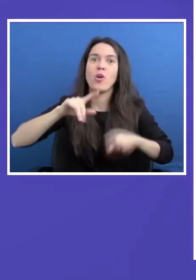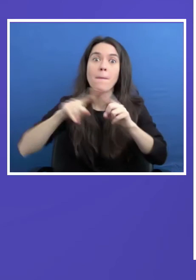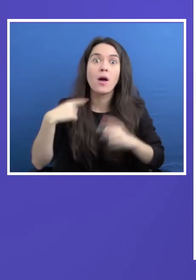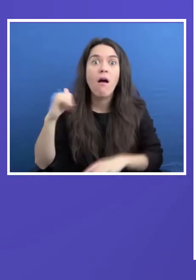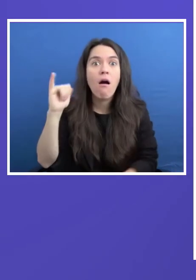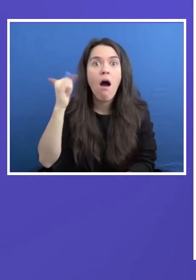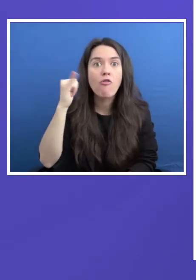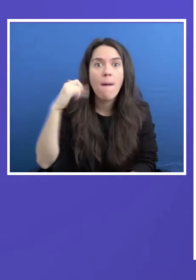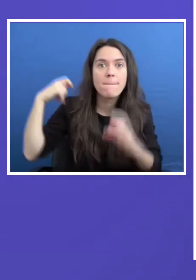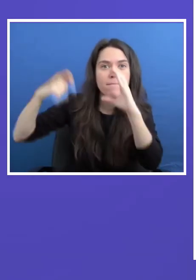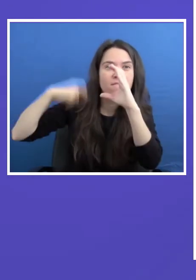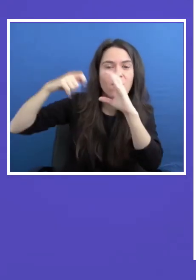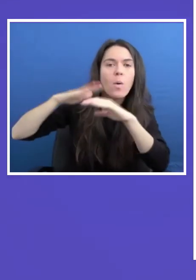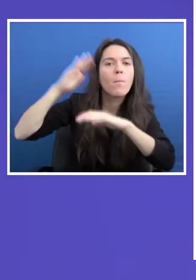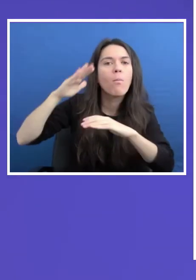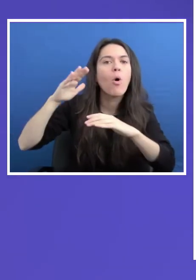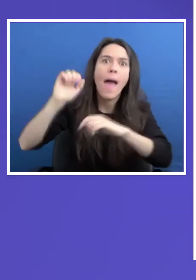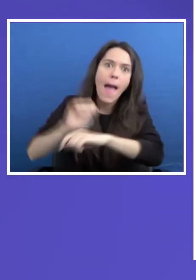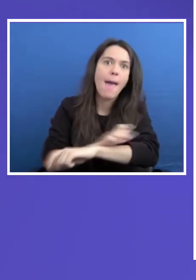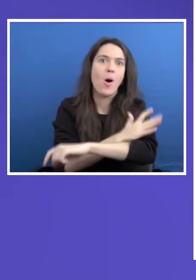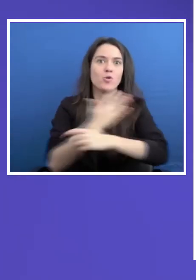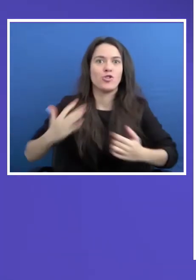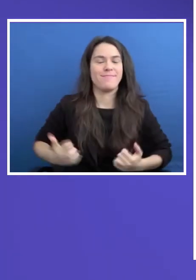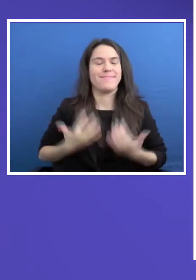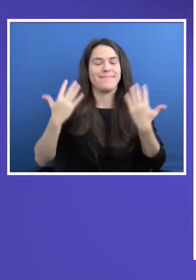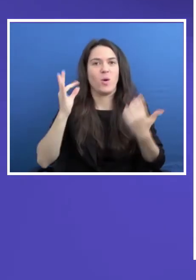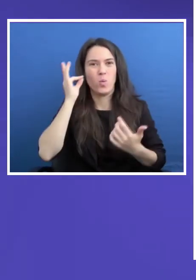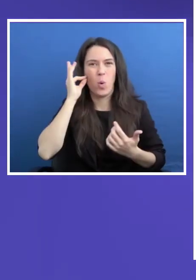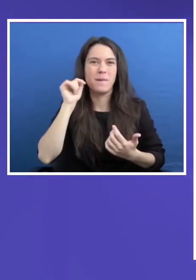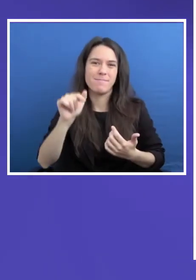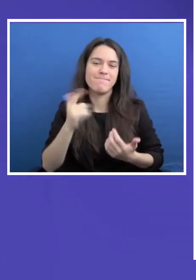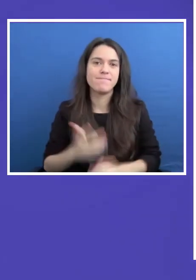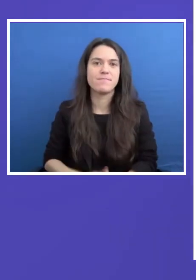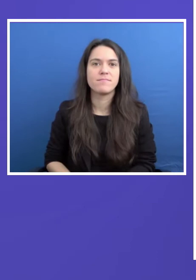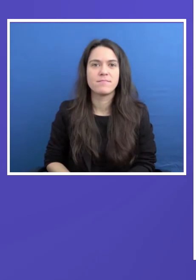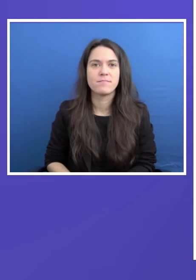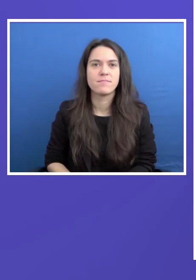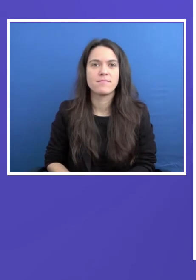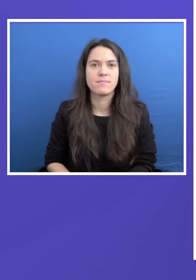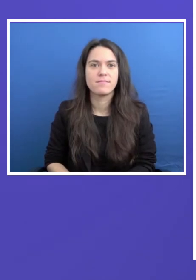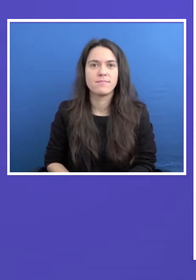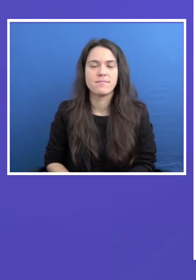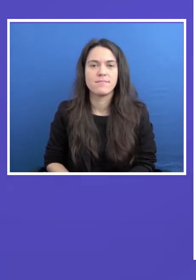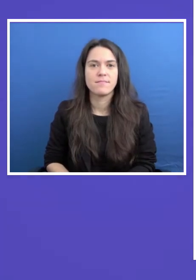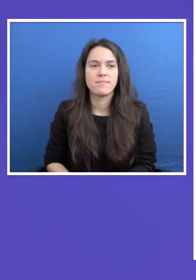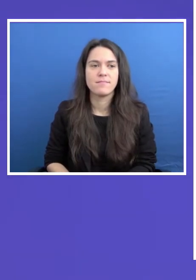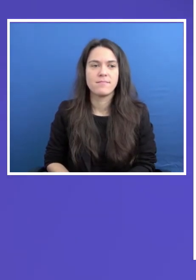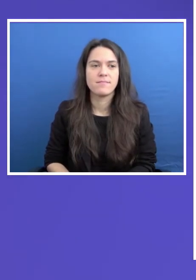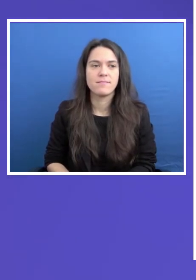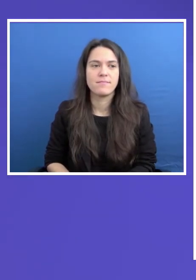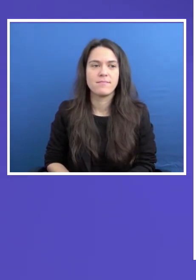بتلاقي المجتمع جد قوي بيحتاج ان هو يشوف دراما فيها عاطفه وفيها حب وفيها الشكل